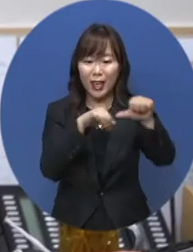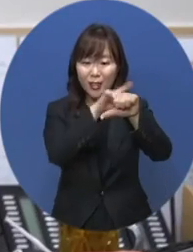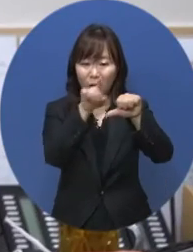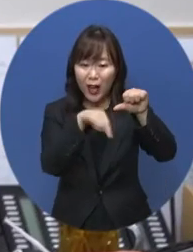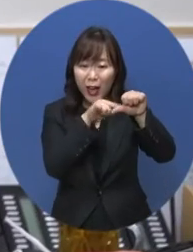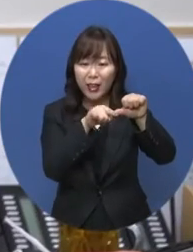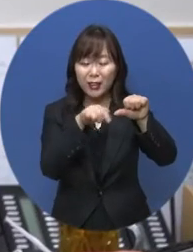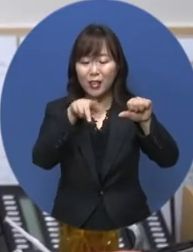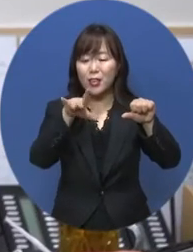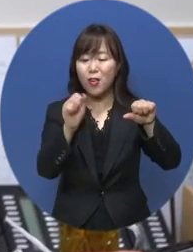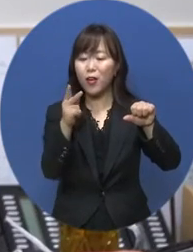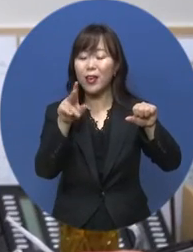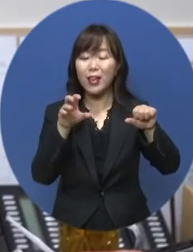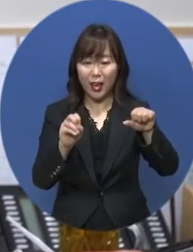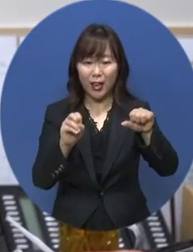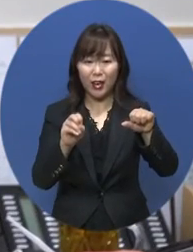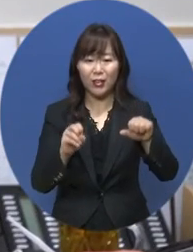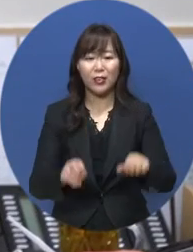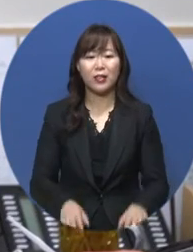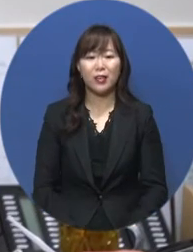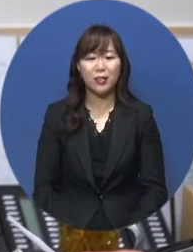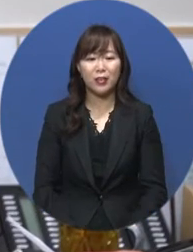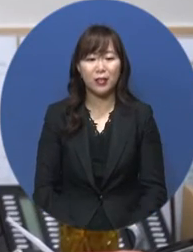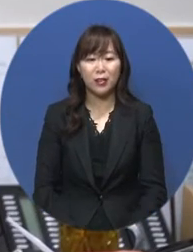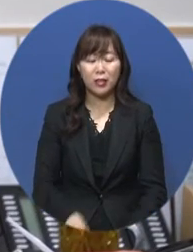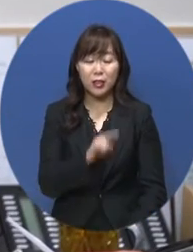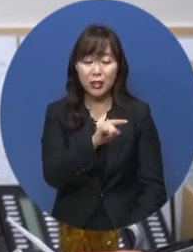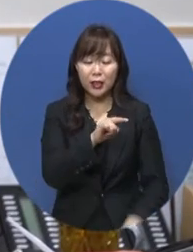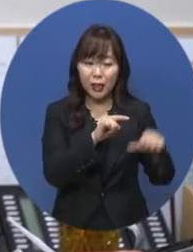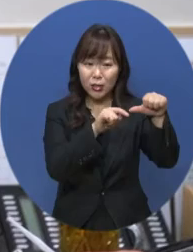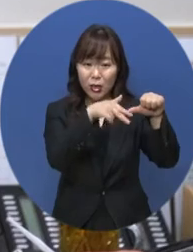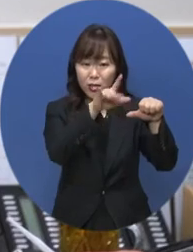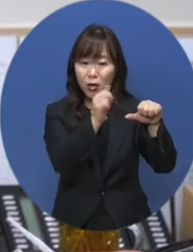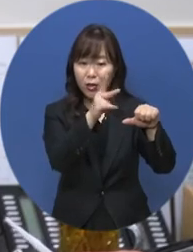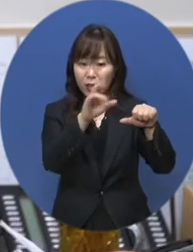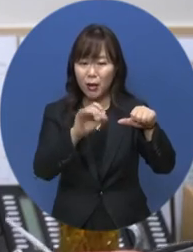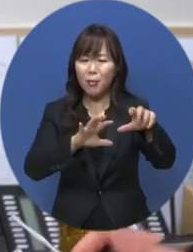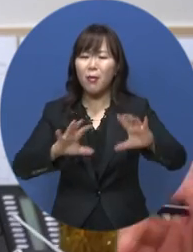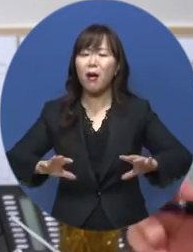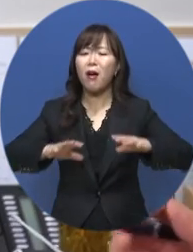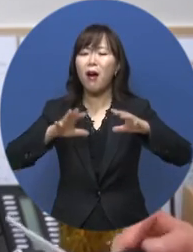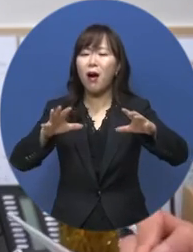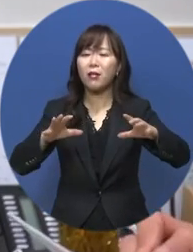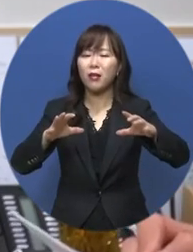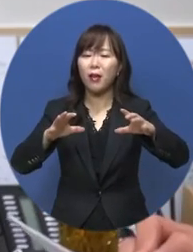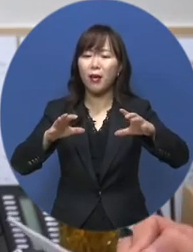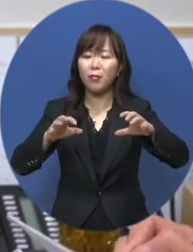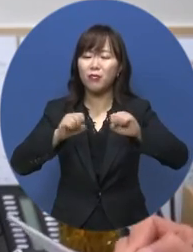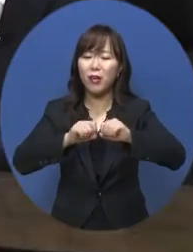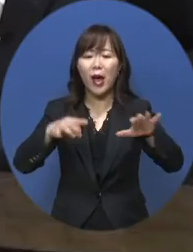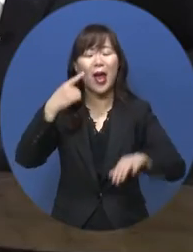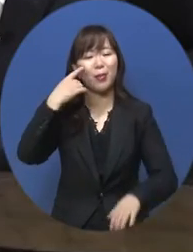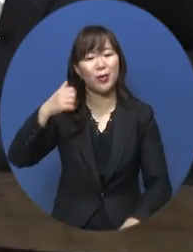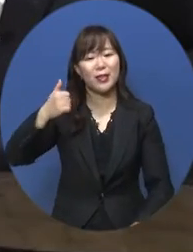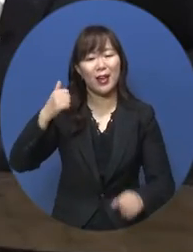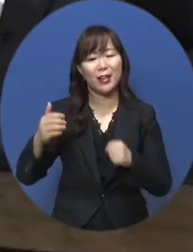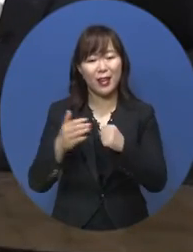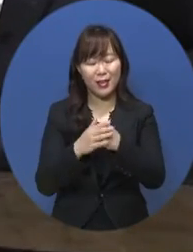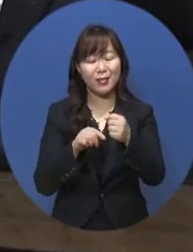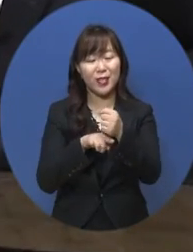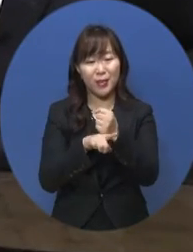향기를 정향이라고 한 거고, 그 정향을 온 누리 한번 확대시켜보자 그래서 이제 그런